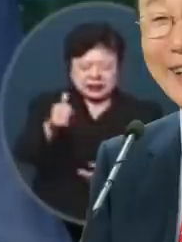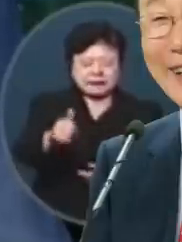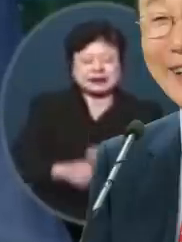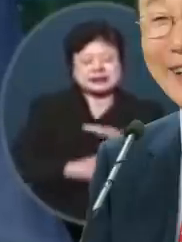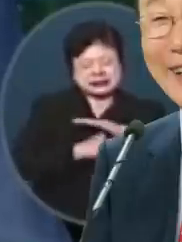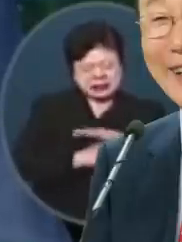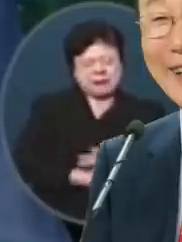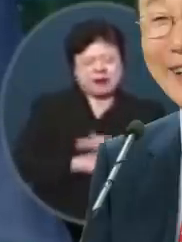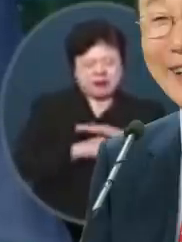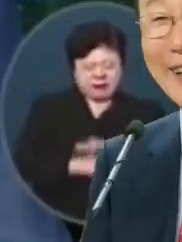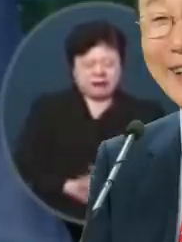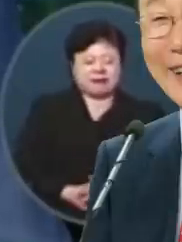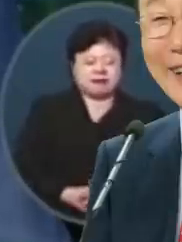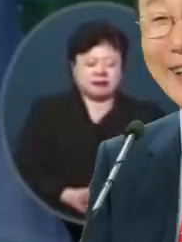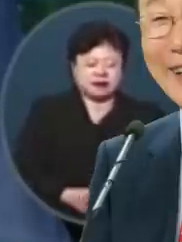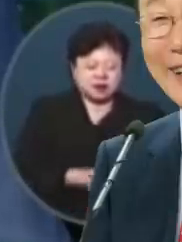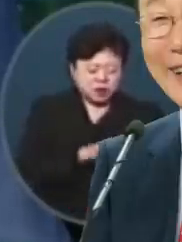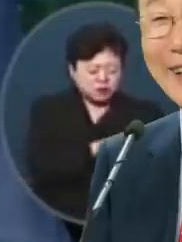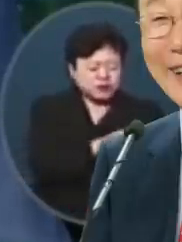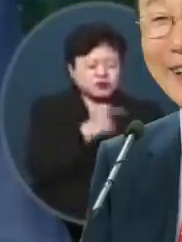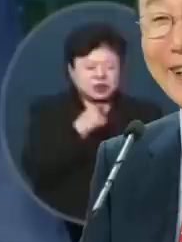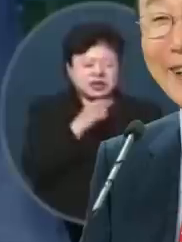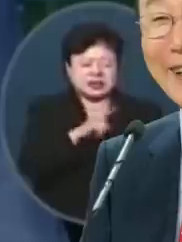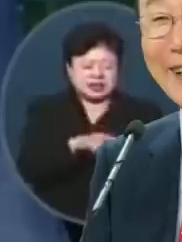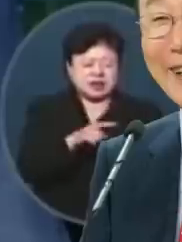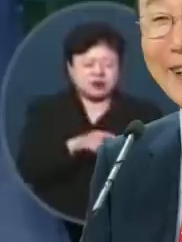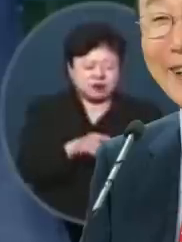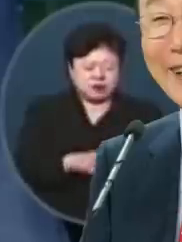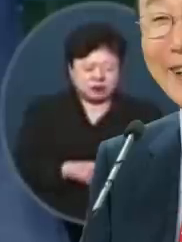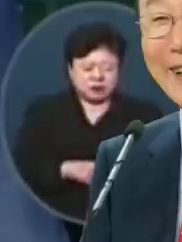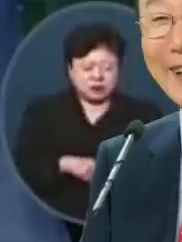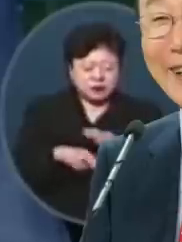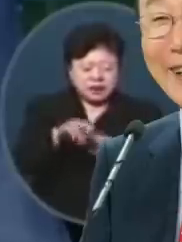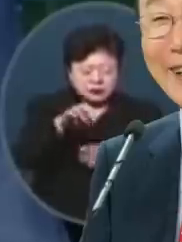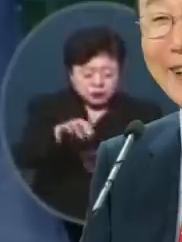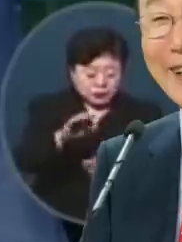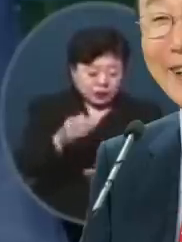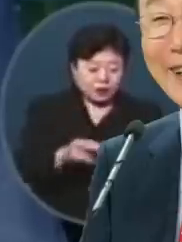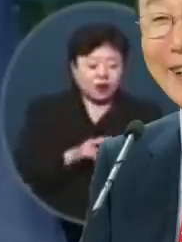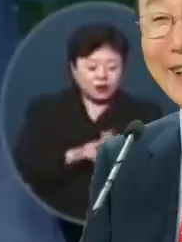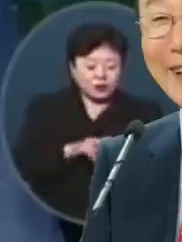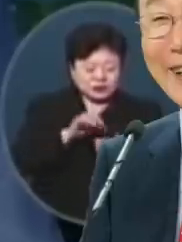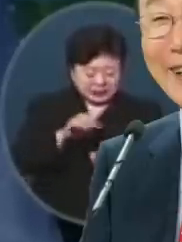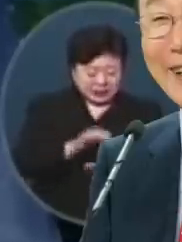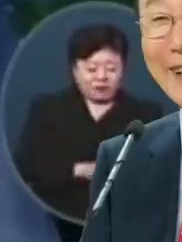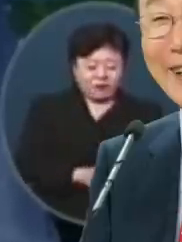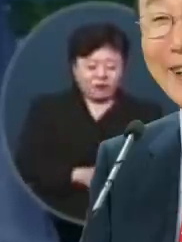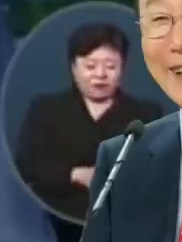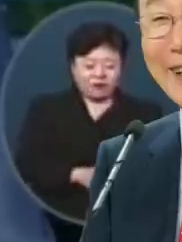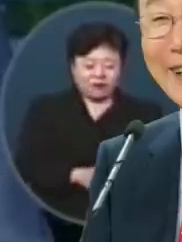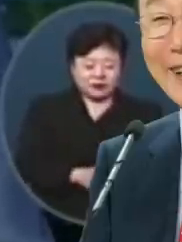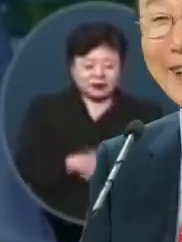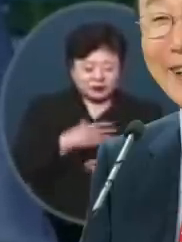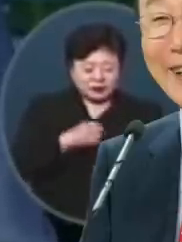남편들이 아내의 피란체가 되고 요새가 되어서